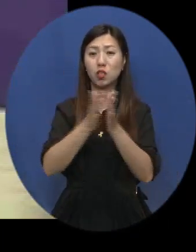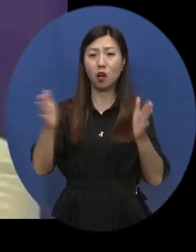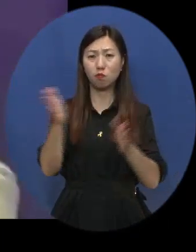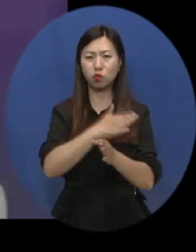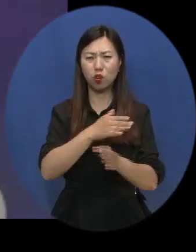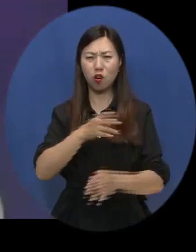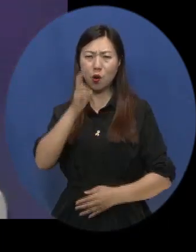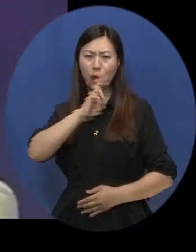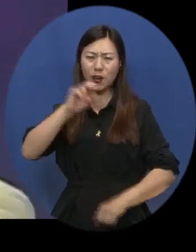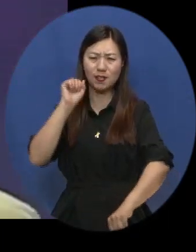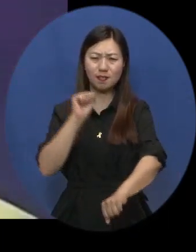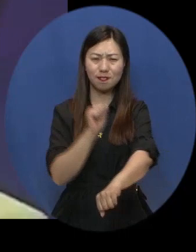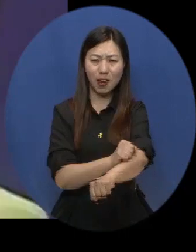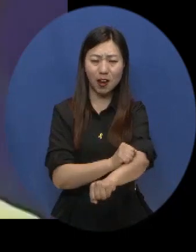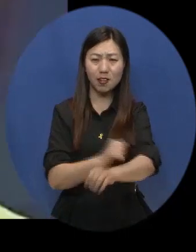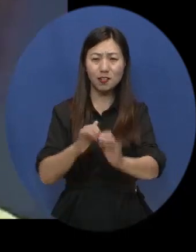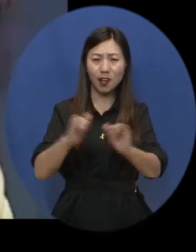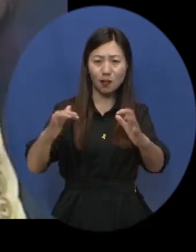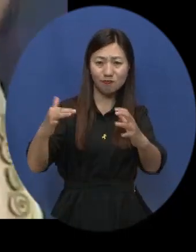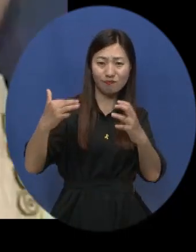이목을 끌었습니다.